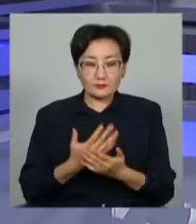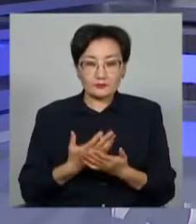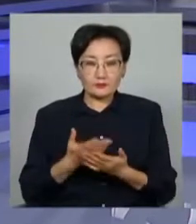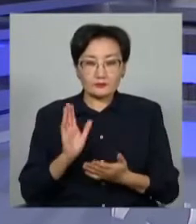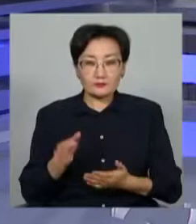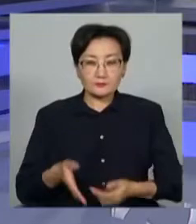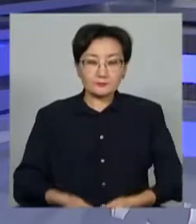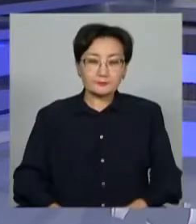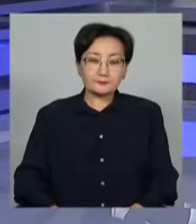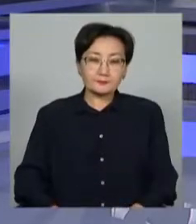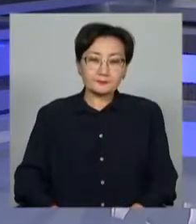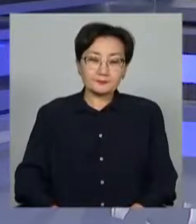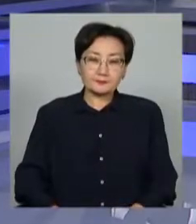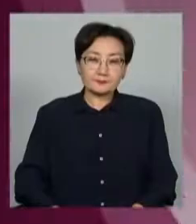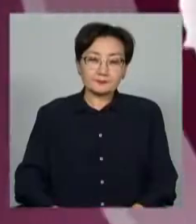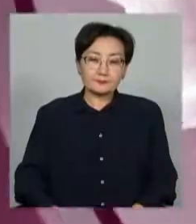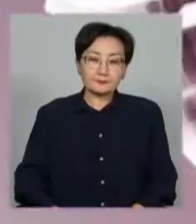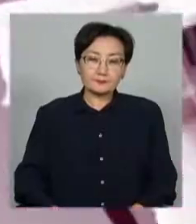Қазір көретіндеріңіз.